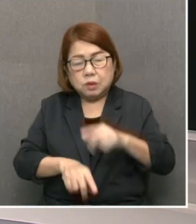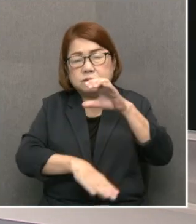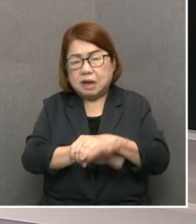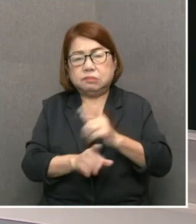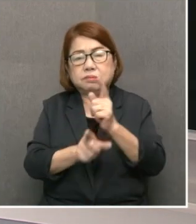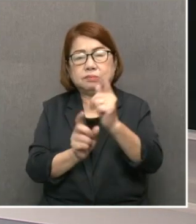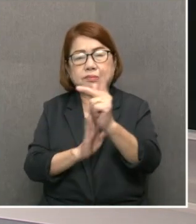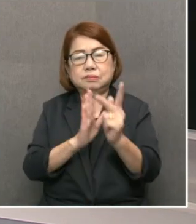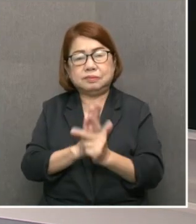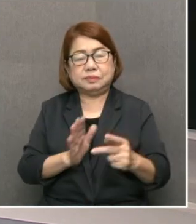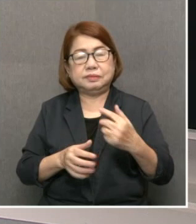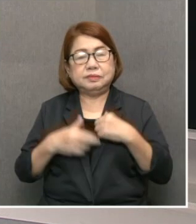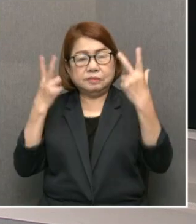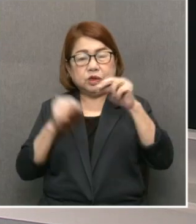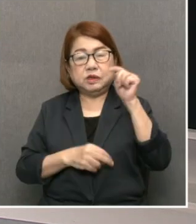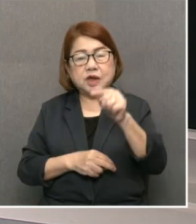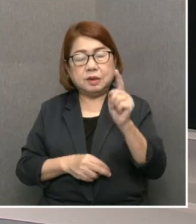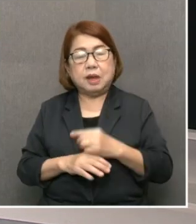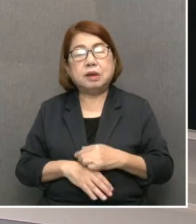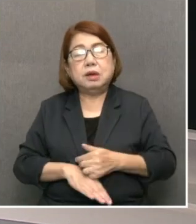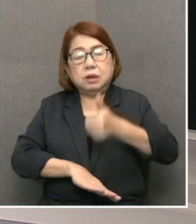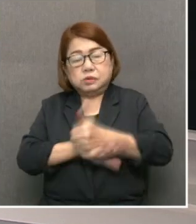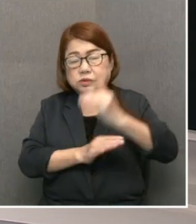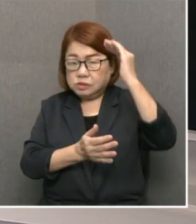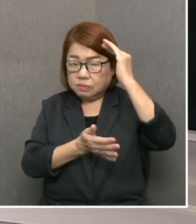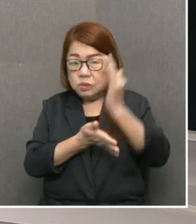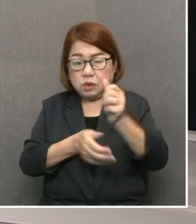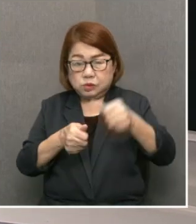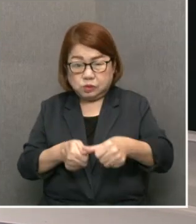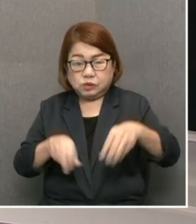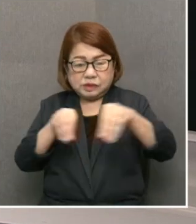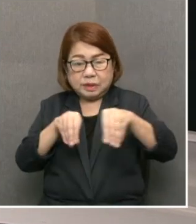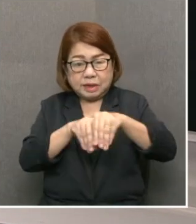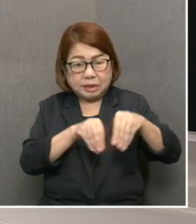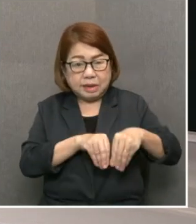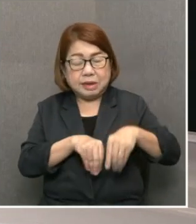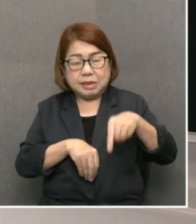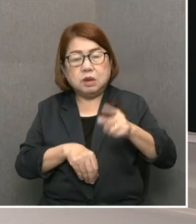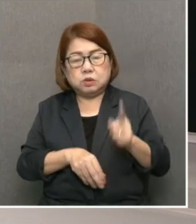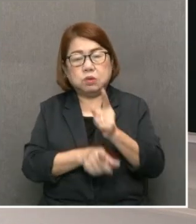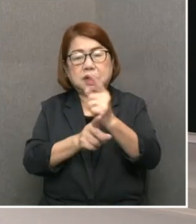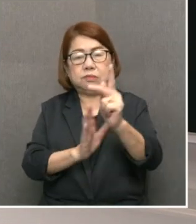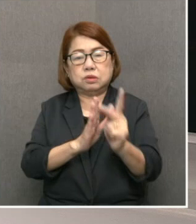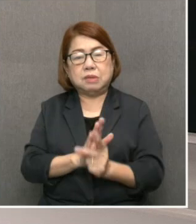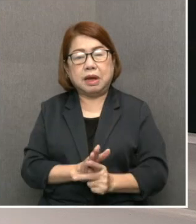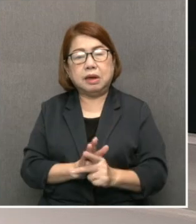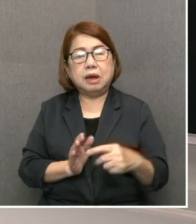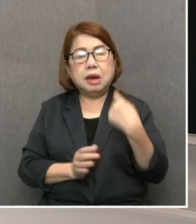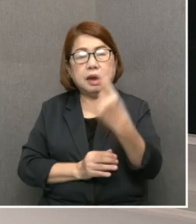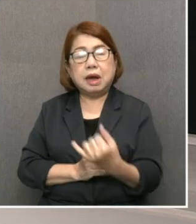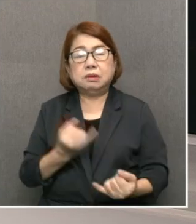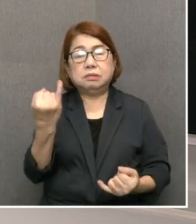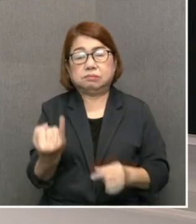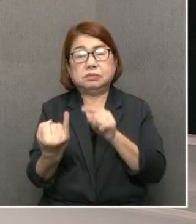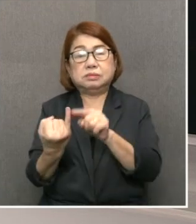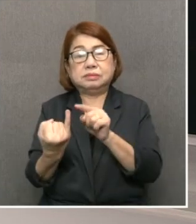คะข้อสั่งการก็คืออยากให้ผู้บัญชาการทุกพื้นที่จัดการเรื่องนี้ตามกฎหมายลูกหนี้ค่ะอันนี้สำคัญเหมือนกันนะคะ